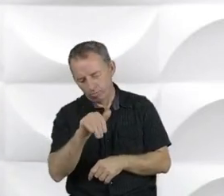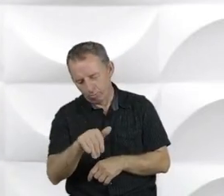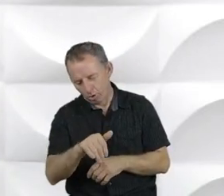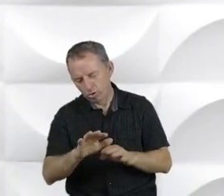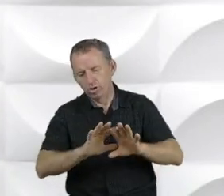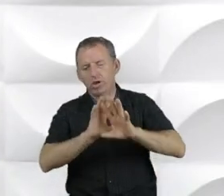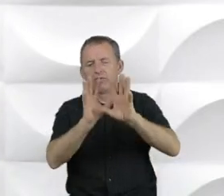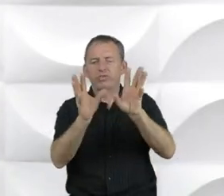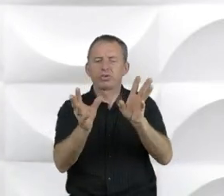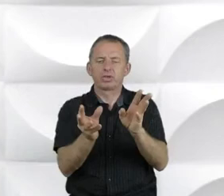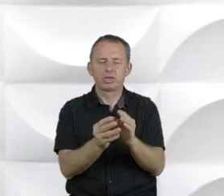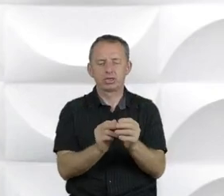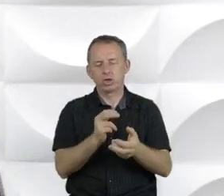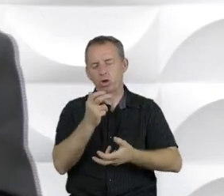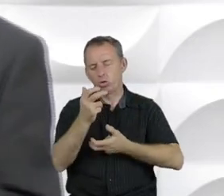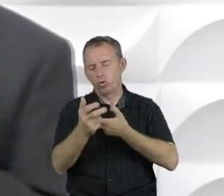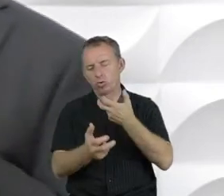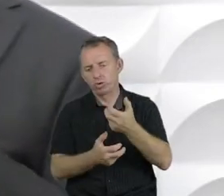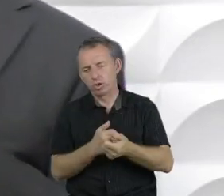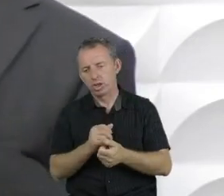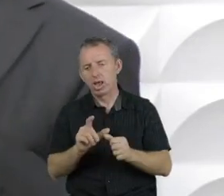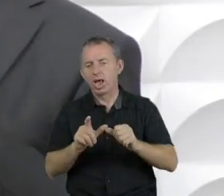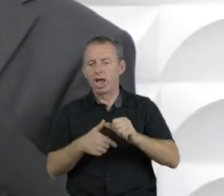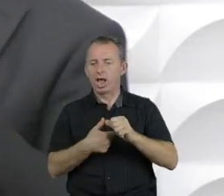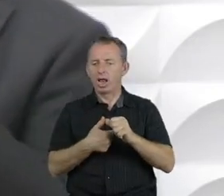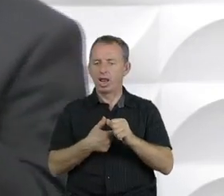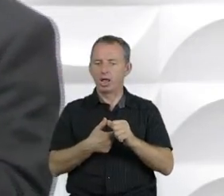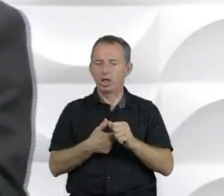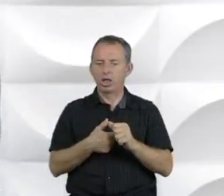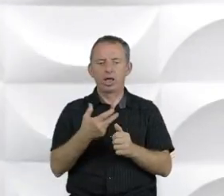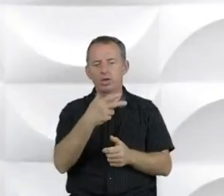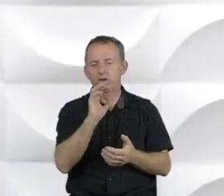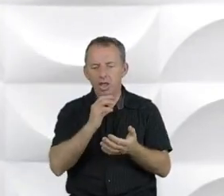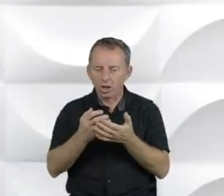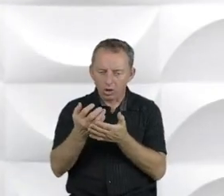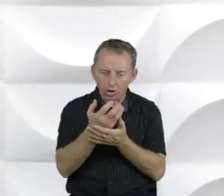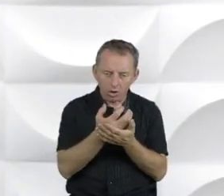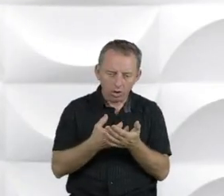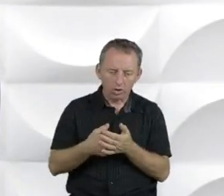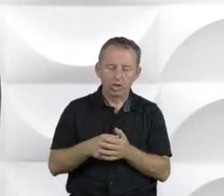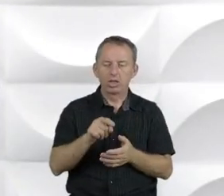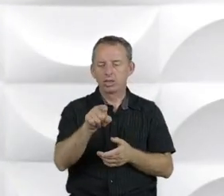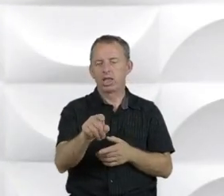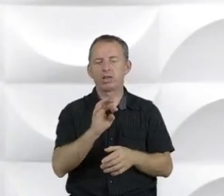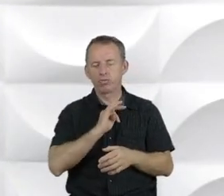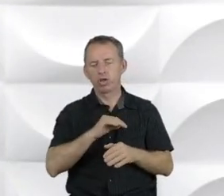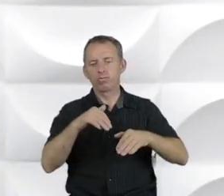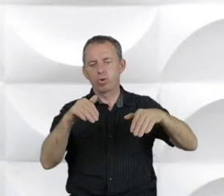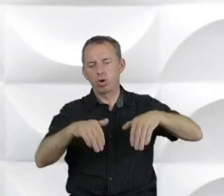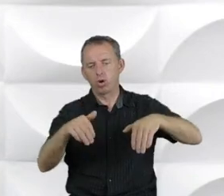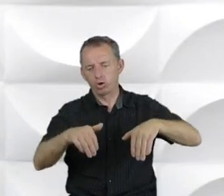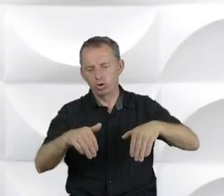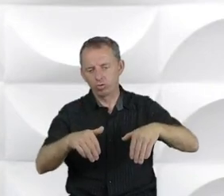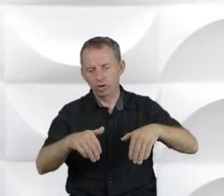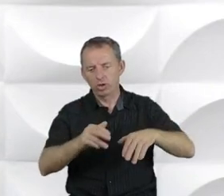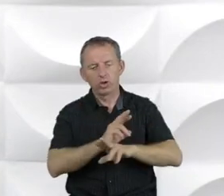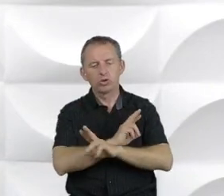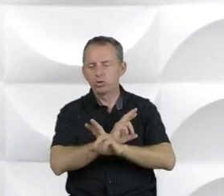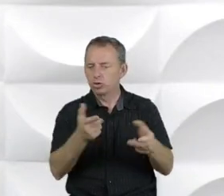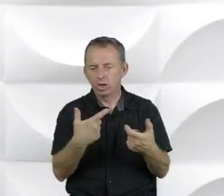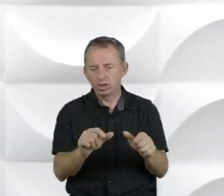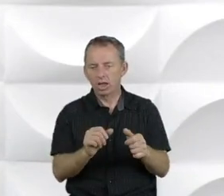wszystko uczynić, ale On nie korzysta z tej swojej możliwości i niczego nie robi